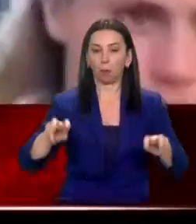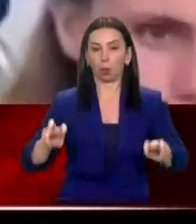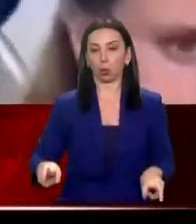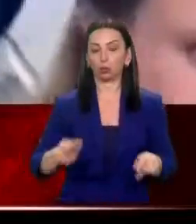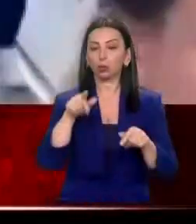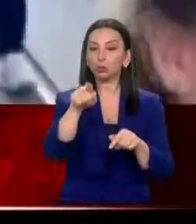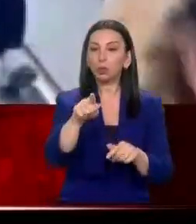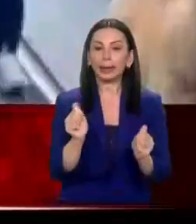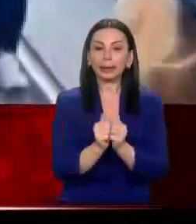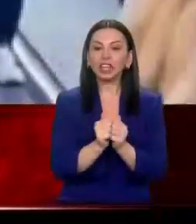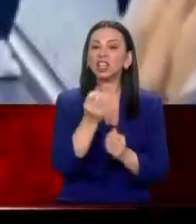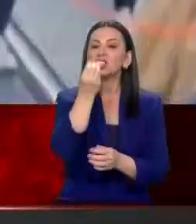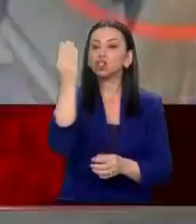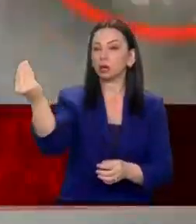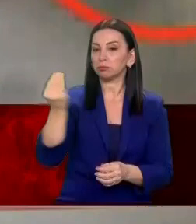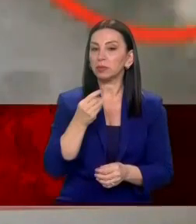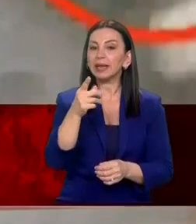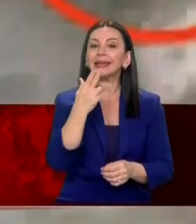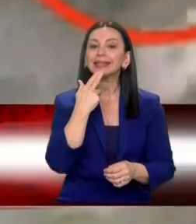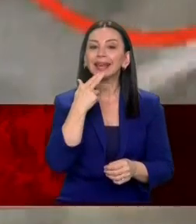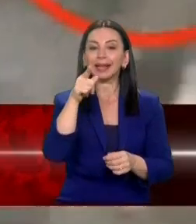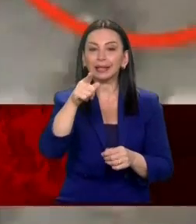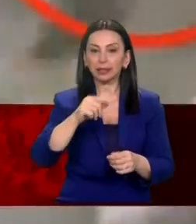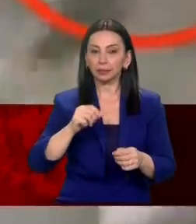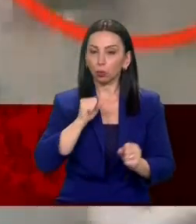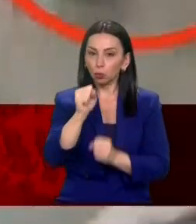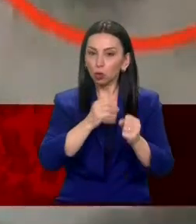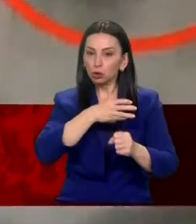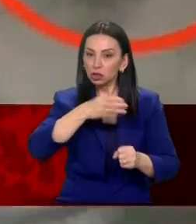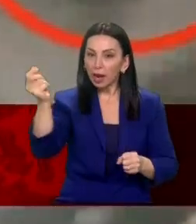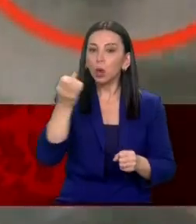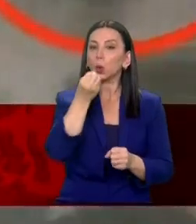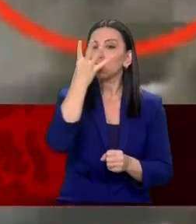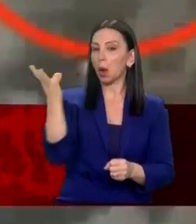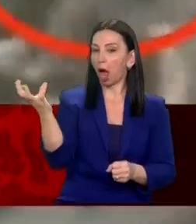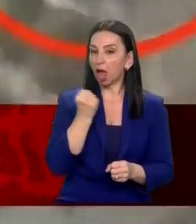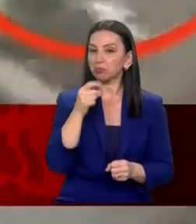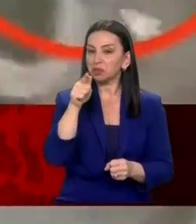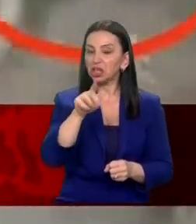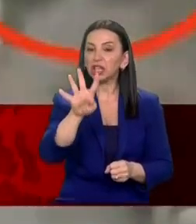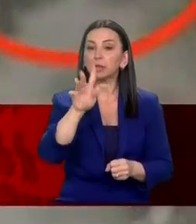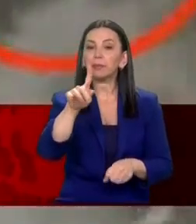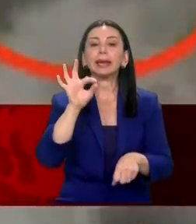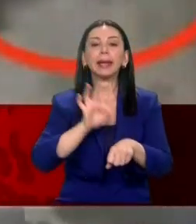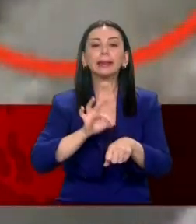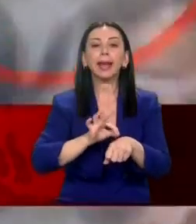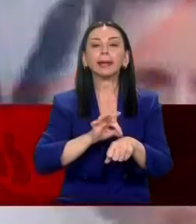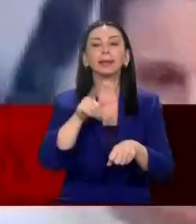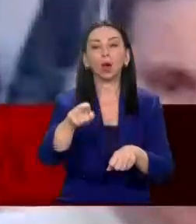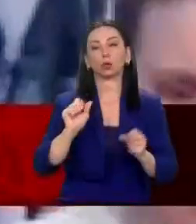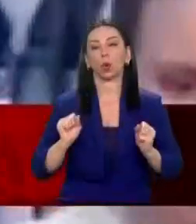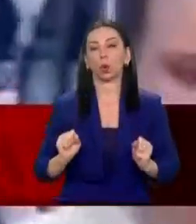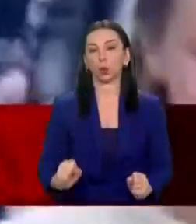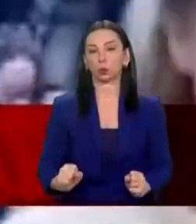sırada yanına çiçekçi geldi. Bombacı kaçarken elinde olan gülleri de ondan satın aldı ve 41 dakika boyunca da o bankta kaldı.